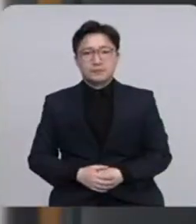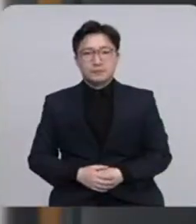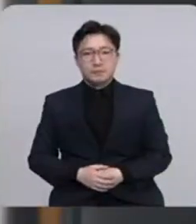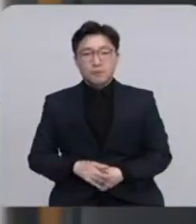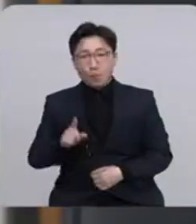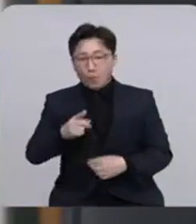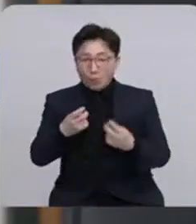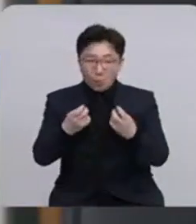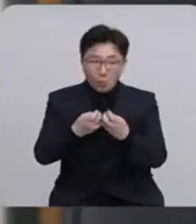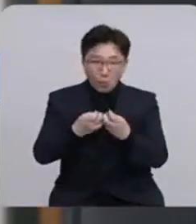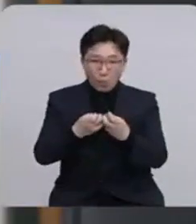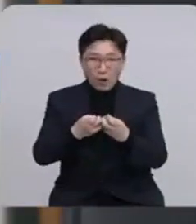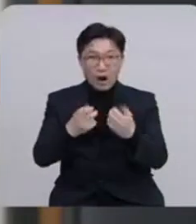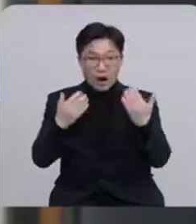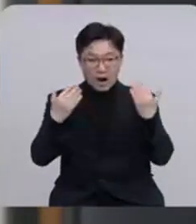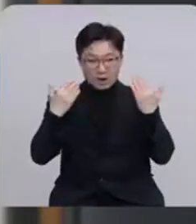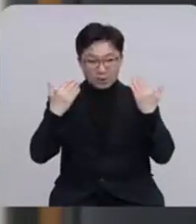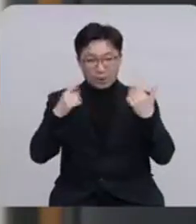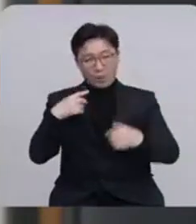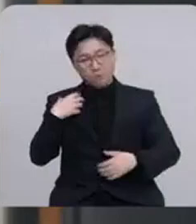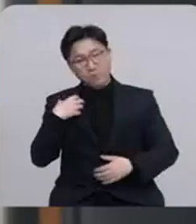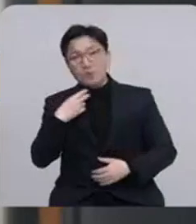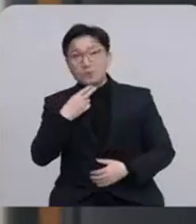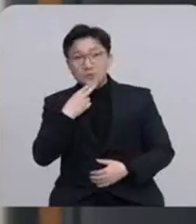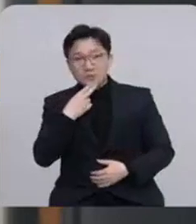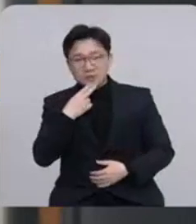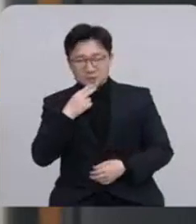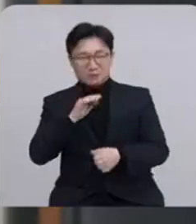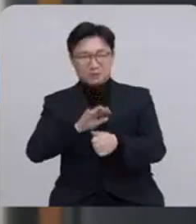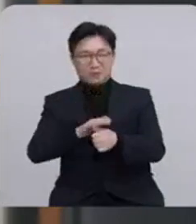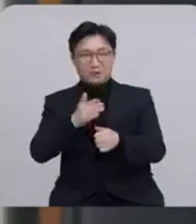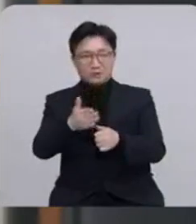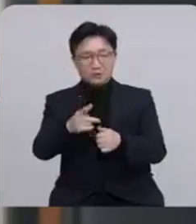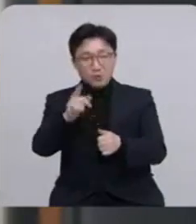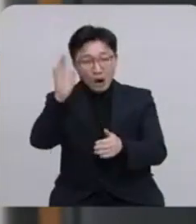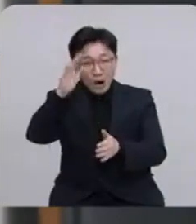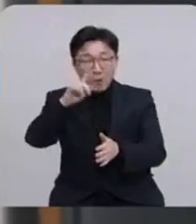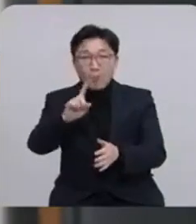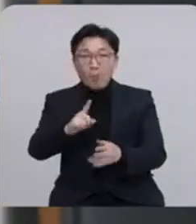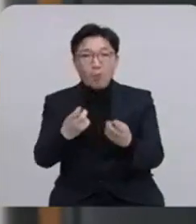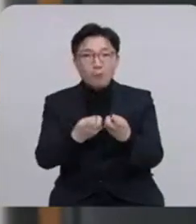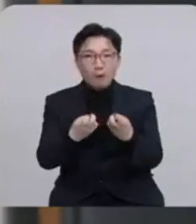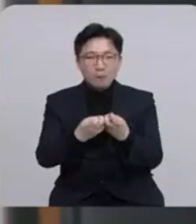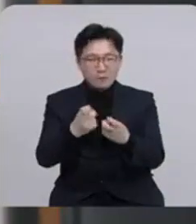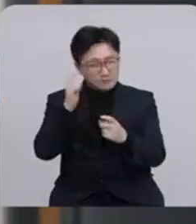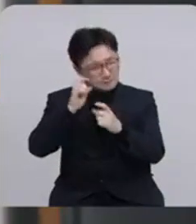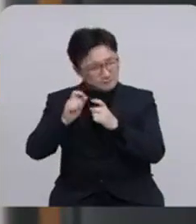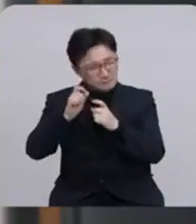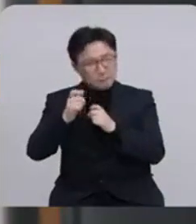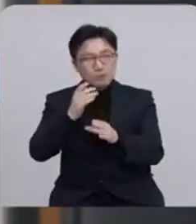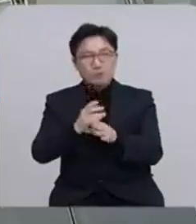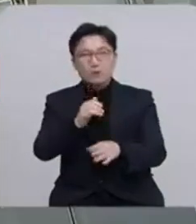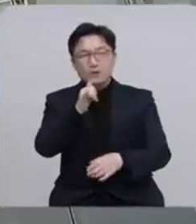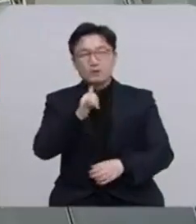어떻게 하면 가장 학교에서 부담이 적게 하고 그리고 아이들에게 도움이 될 것인가를 좀 더 고민하고 있고요.